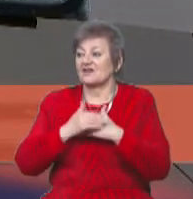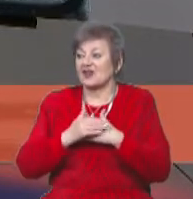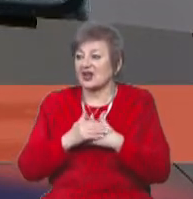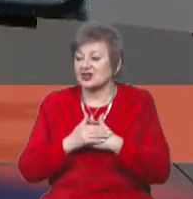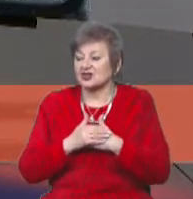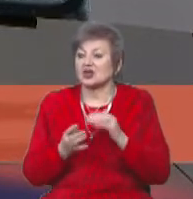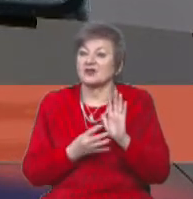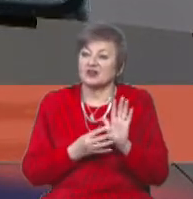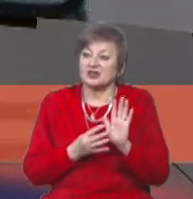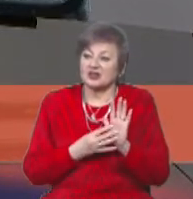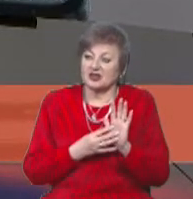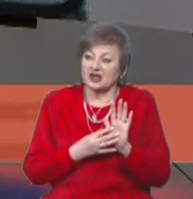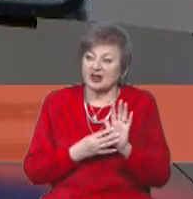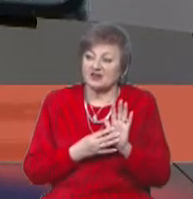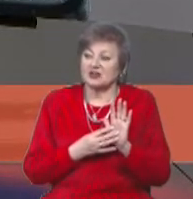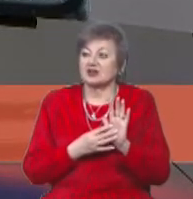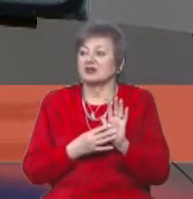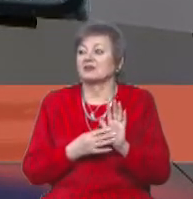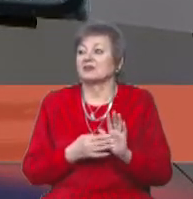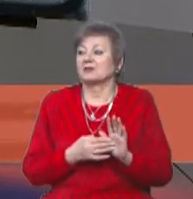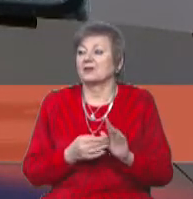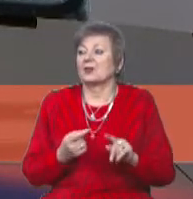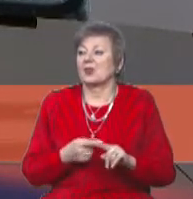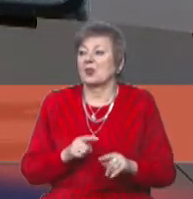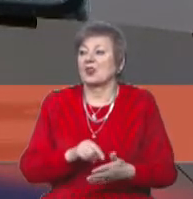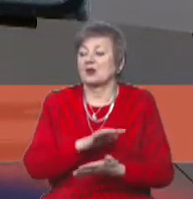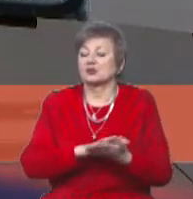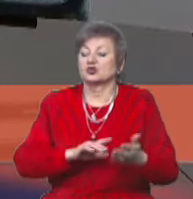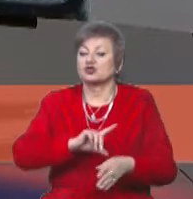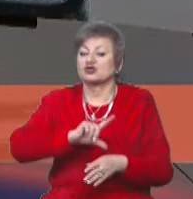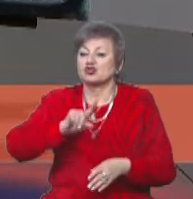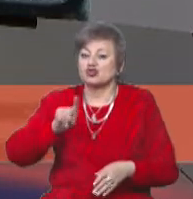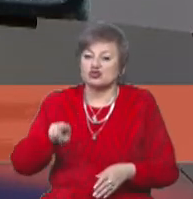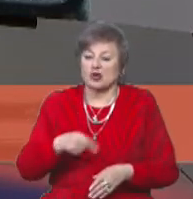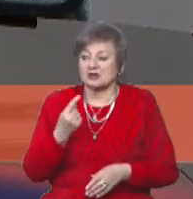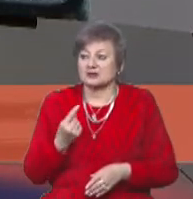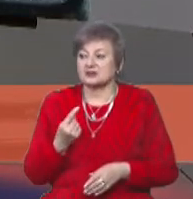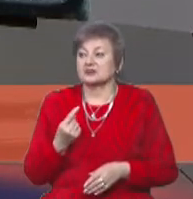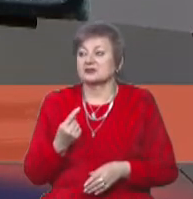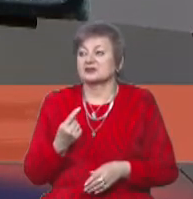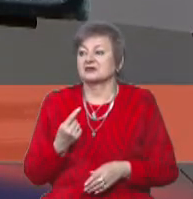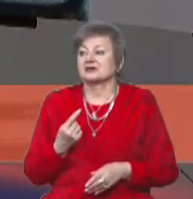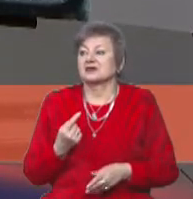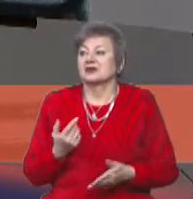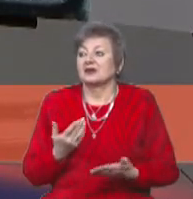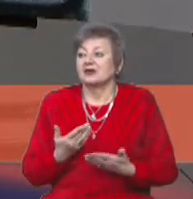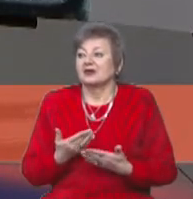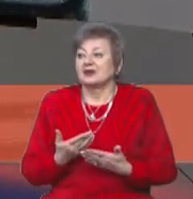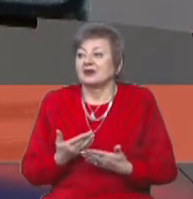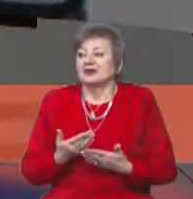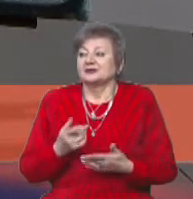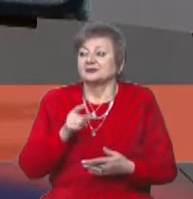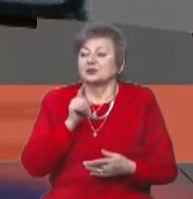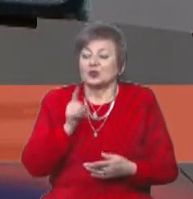о 9:00, ну потім поки там, ну це продовжується десь година, бо там є, ну, одних заводиш,